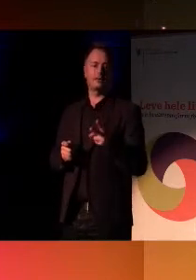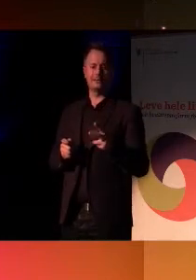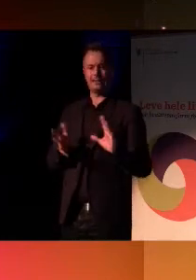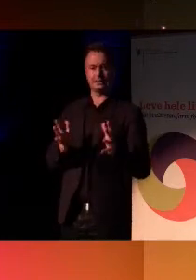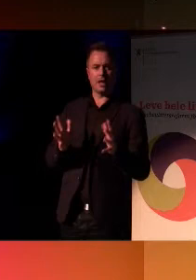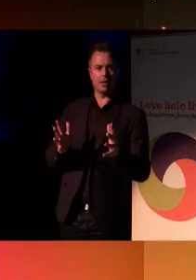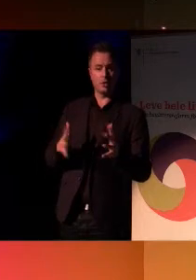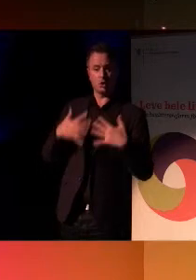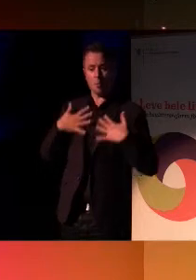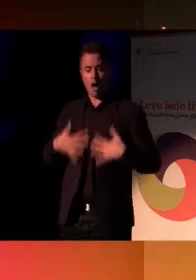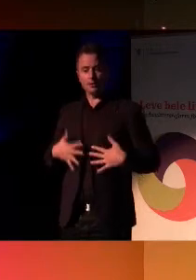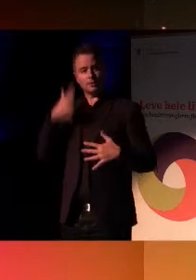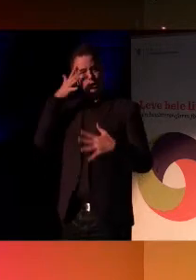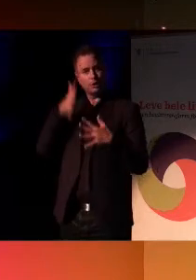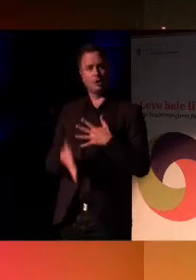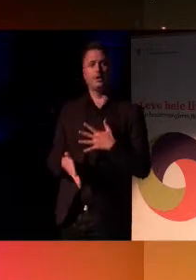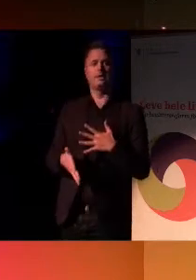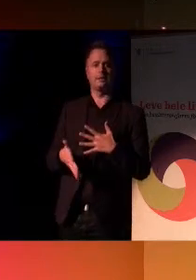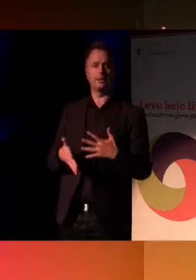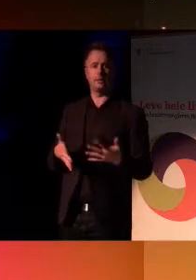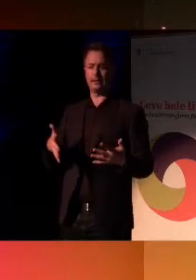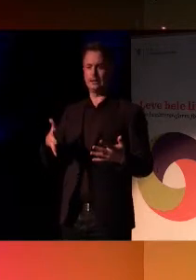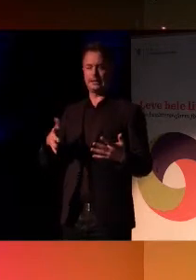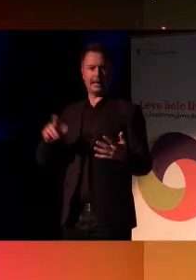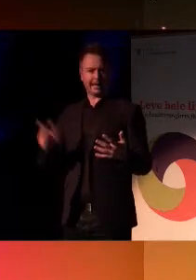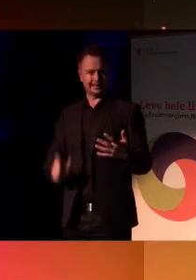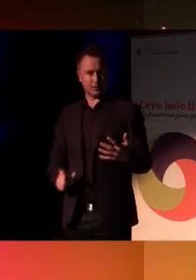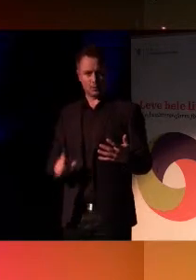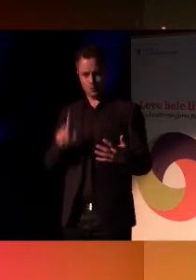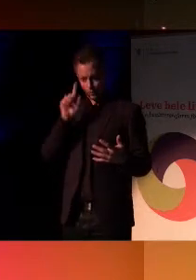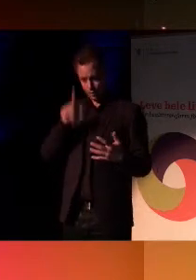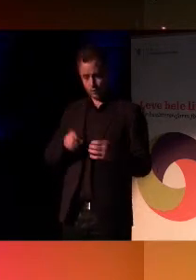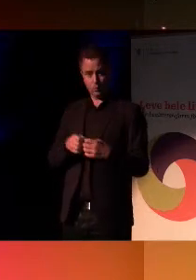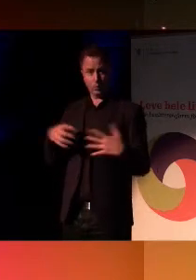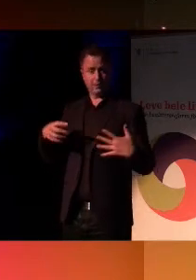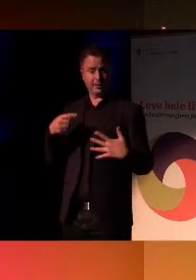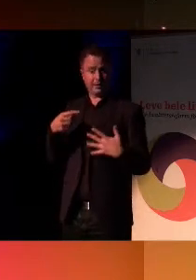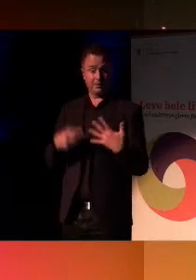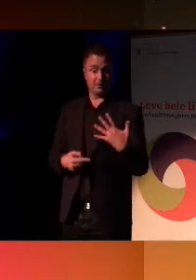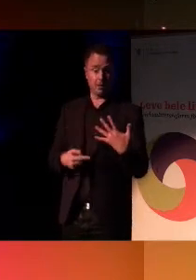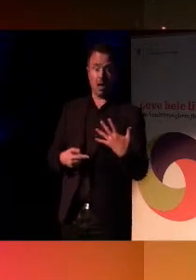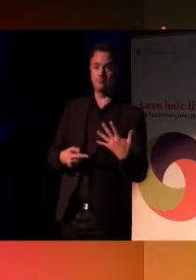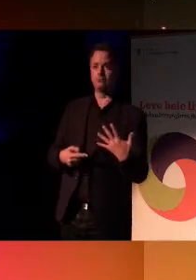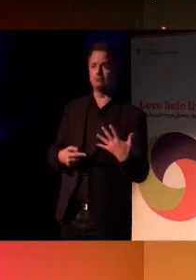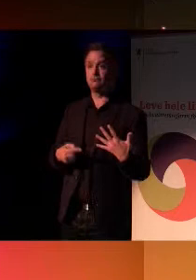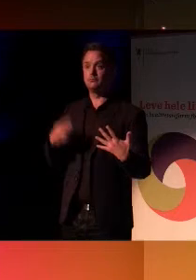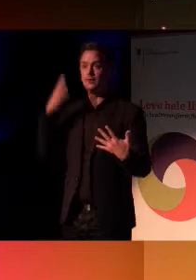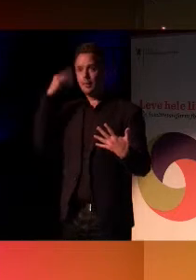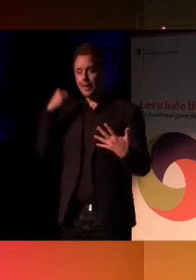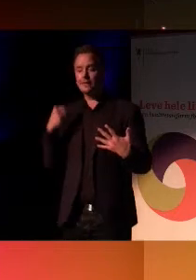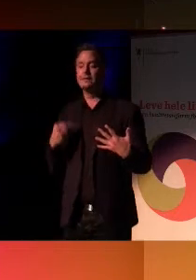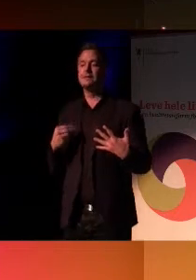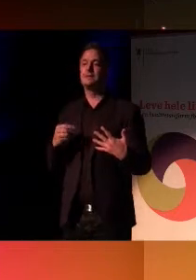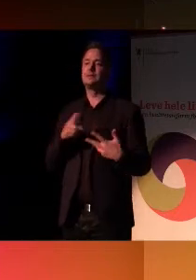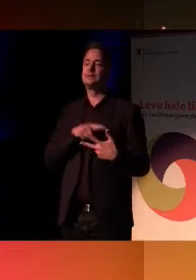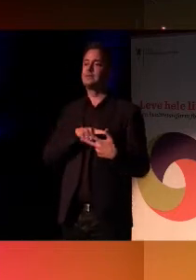psykiske. Og vi vet at både angst og depresjon er risikofaktor for både demens,